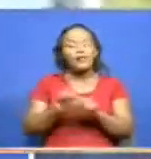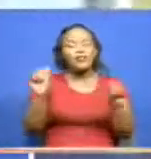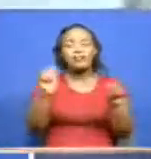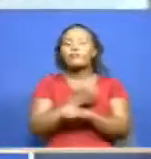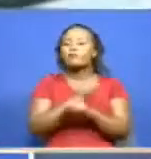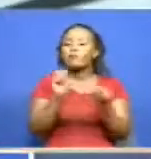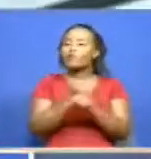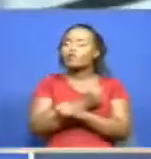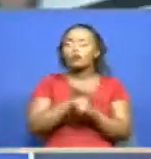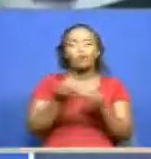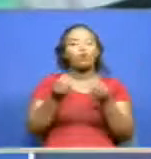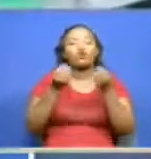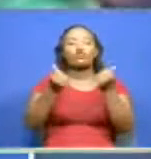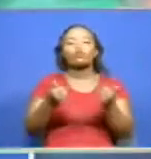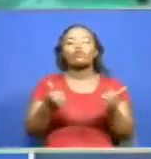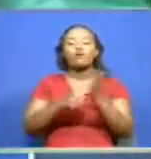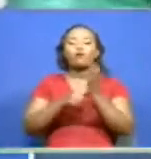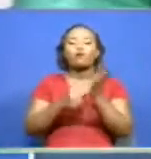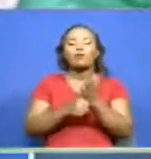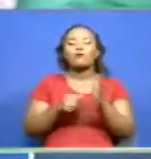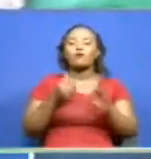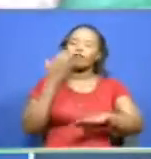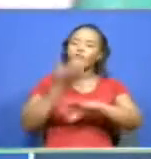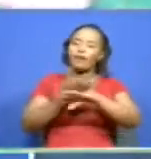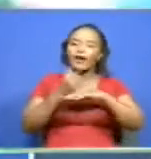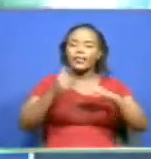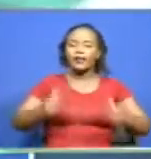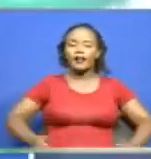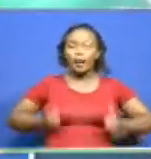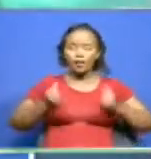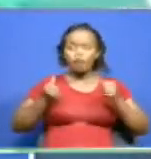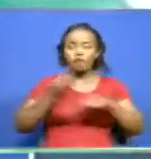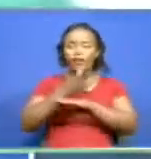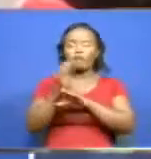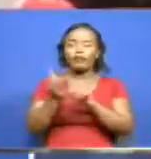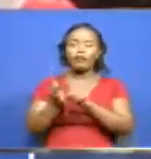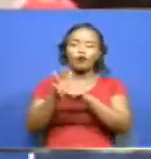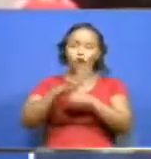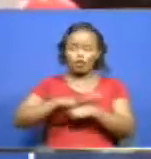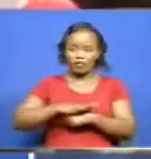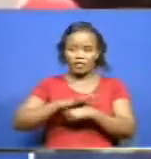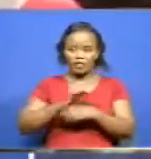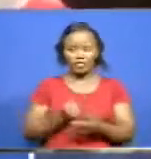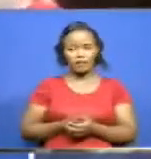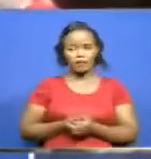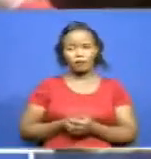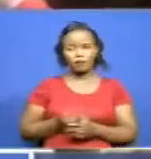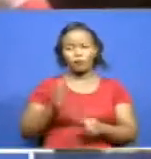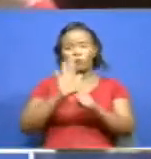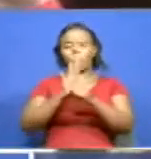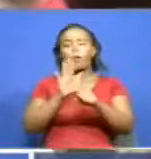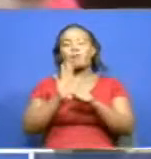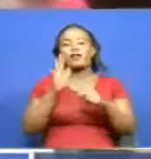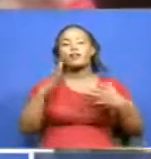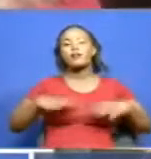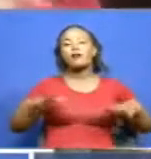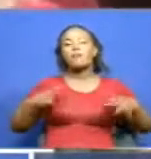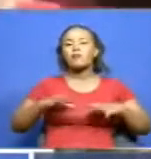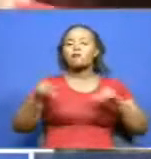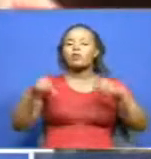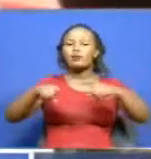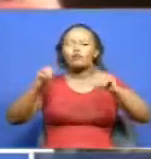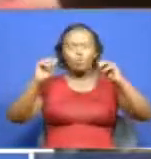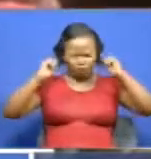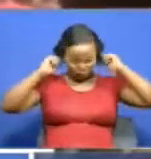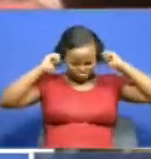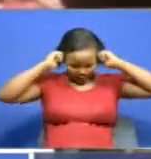kustahimili changamoto za kiuchumi zilizotokana na janga la ugonjwa wa COVID-19. Sana sana tena wale wanaugua ni wasomi, wamesoma. Tuko